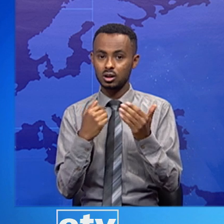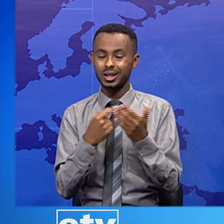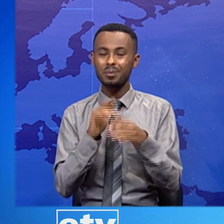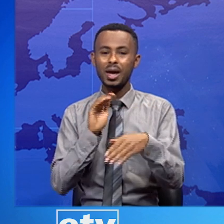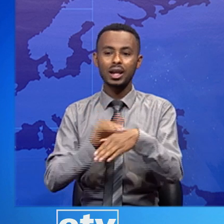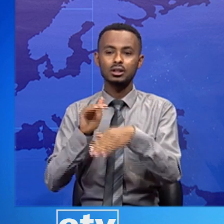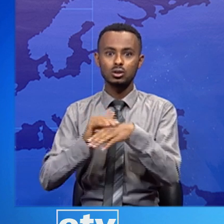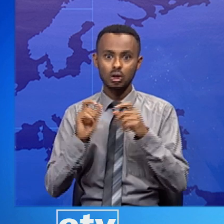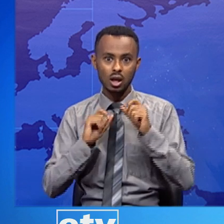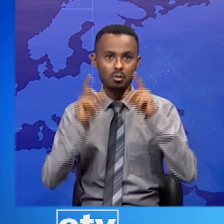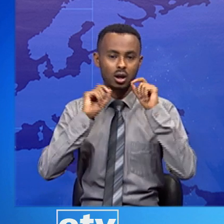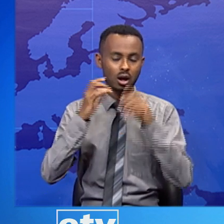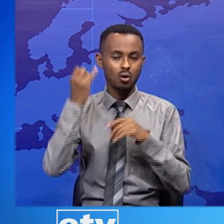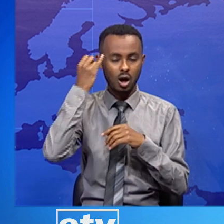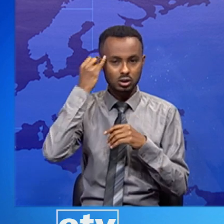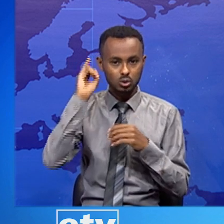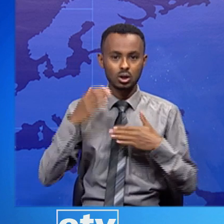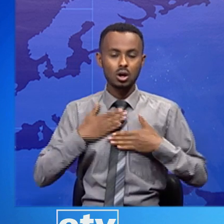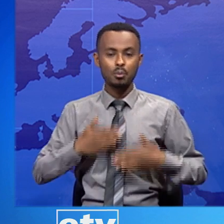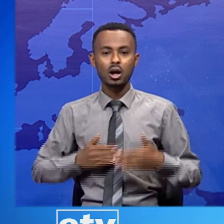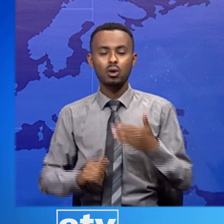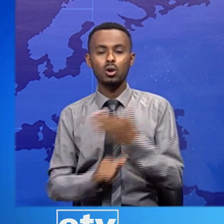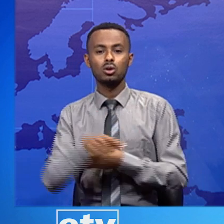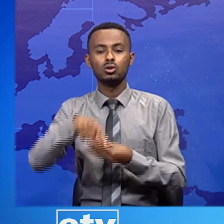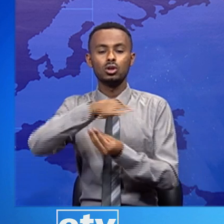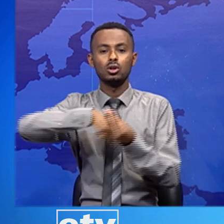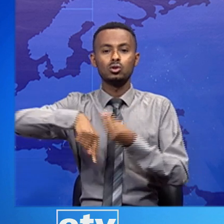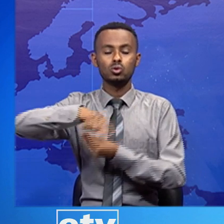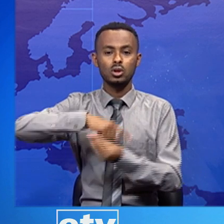የሚያነሳሱና የሚያነቃቁ ሀሳቦች በአካል ጉዳተኞች ዙሪያ